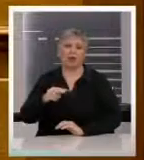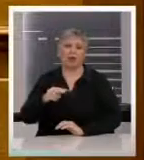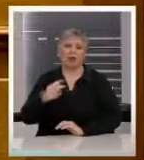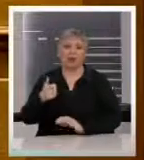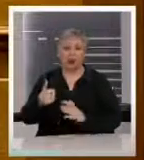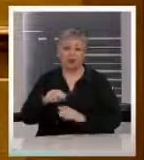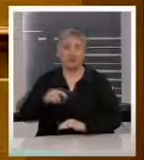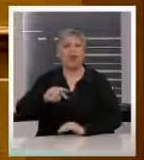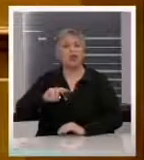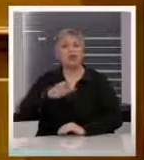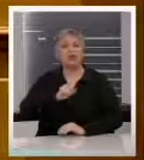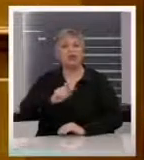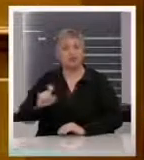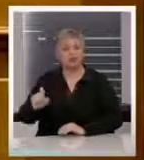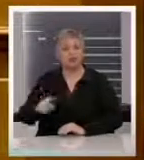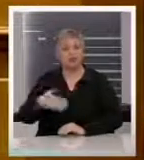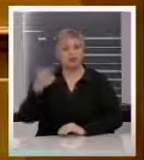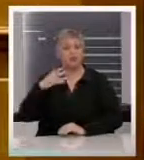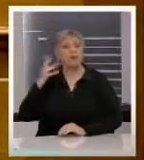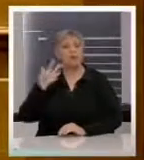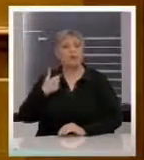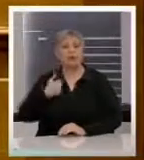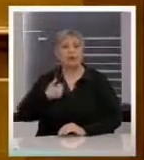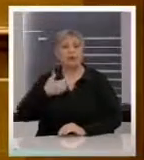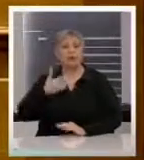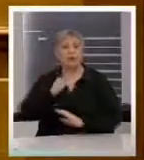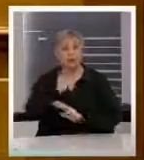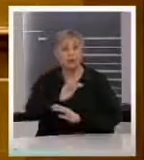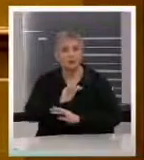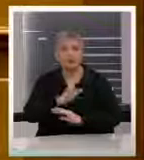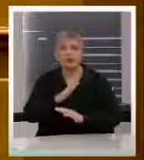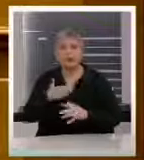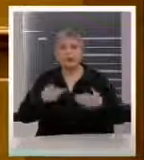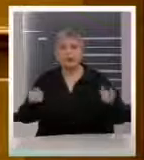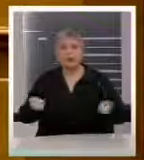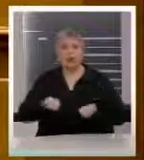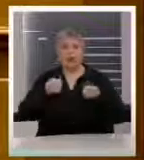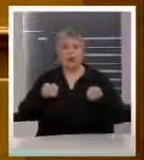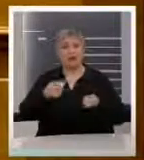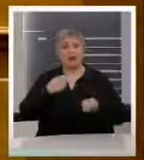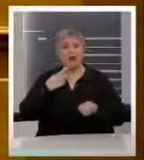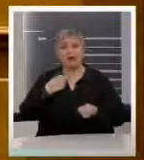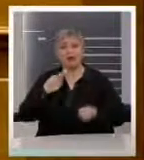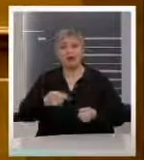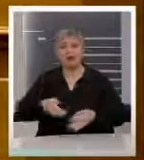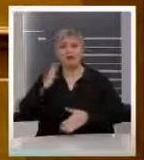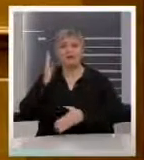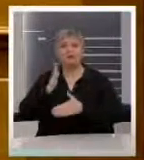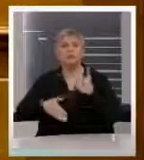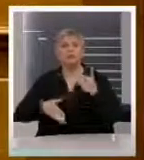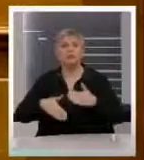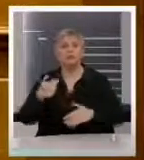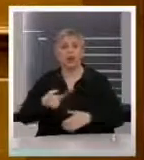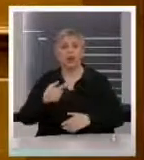ερώτηση του κυρίου Χατζηνικολάου πού θα βρουν τα χρήματα για την παιδεία και την υγεία όταν είπε ότι θα περικόψει στο 50% τον προϋπολογισμό του